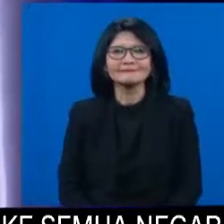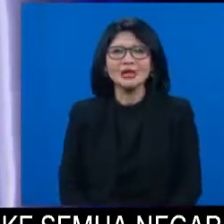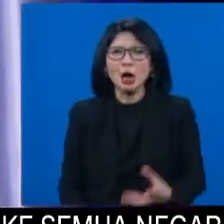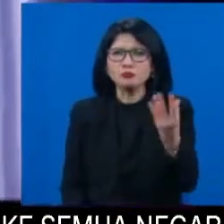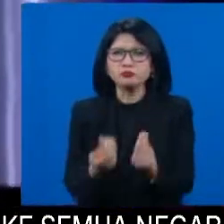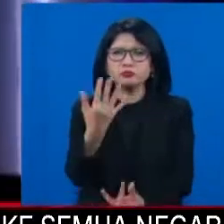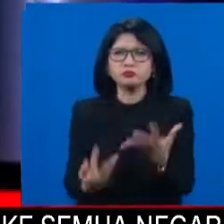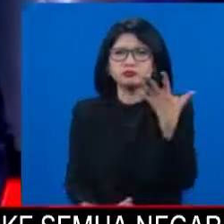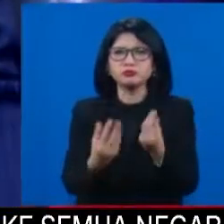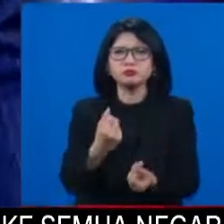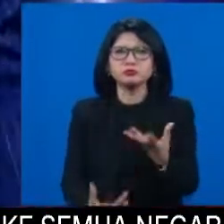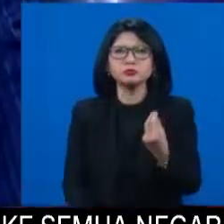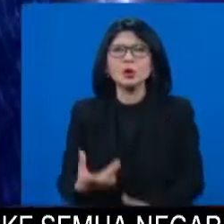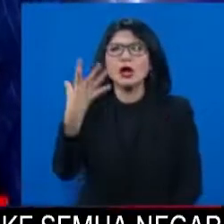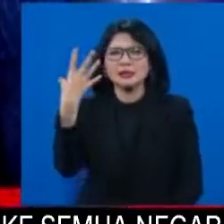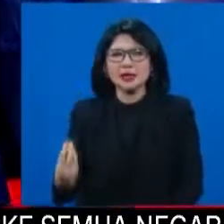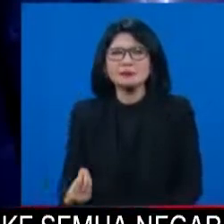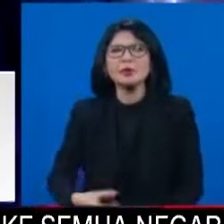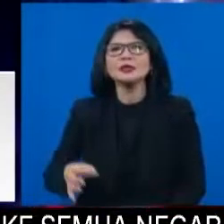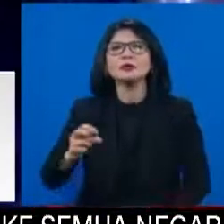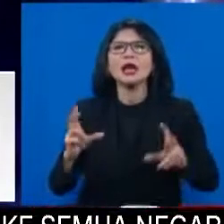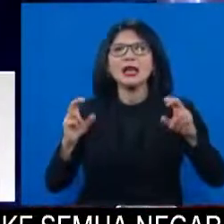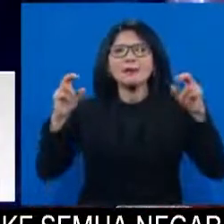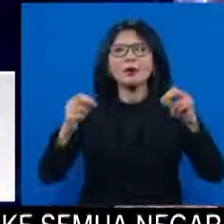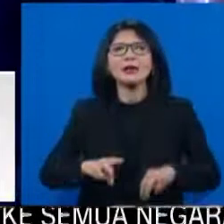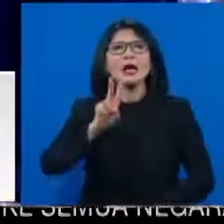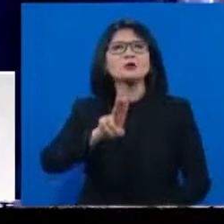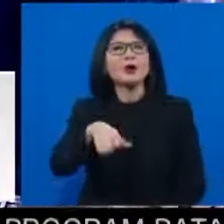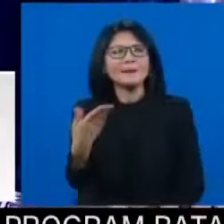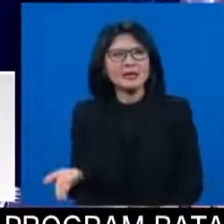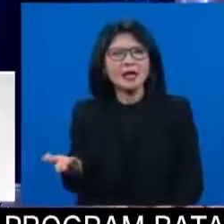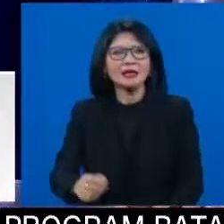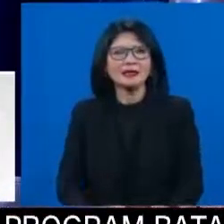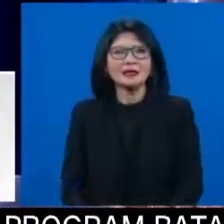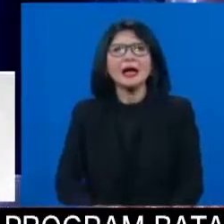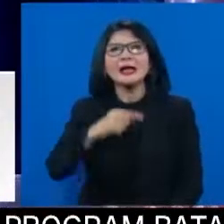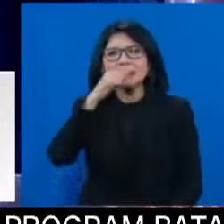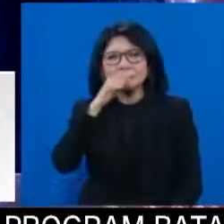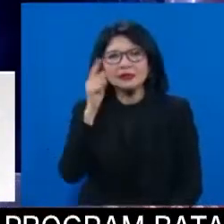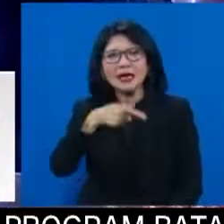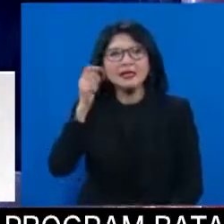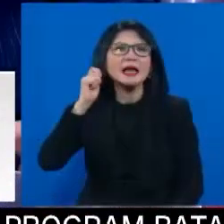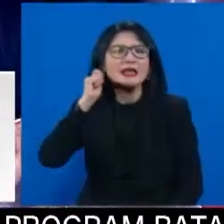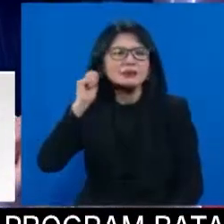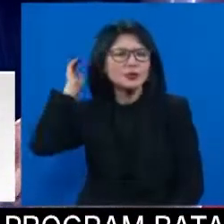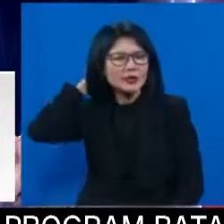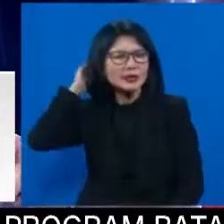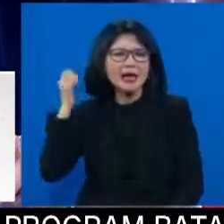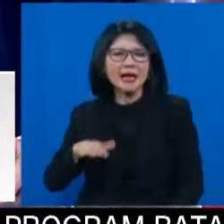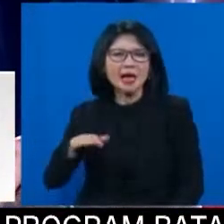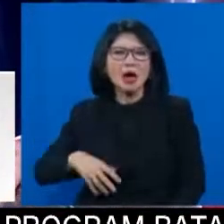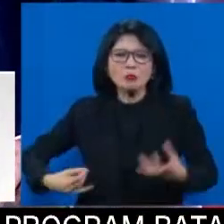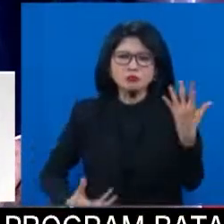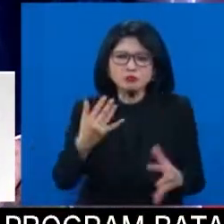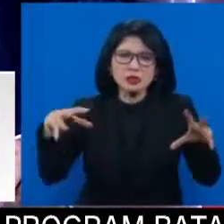Kebakaran yang terjadi di kampung padat penduduk di Lamongan, Jawa Timur menyebabkan dua orang tewas. Mereka merupakan ibu dan anak yang terjebak kobaran api.